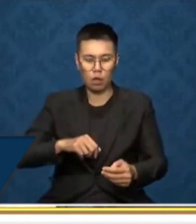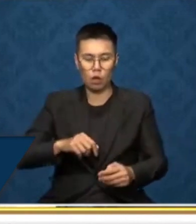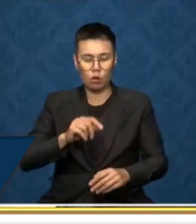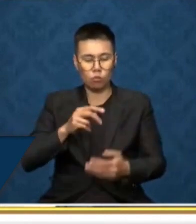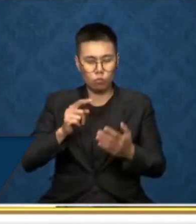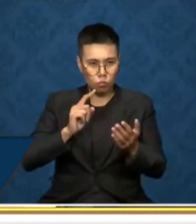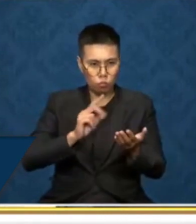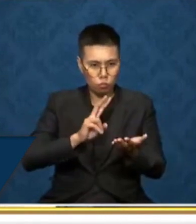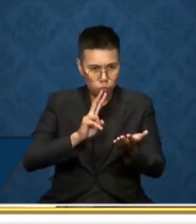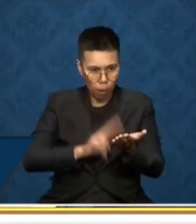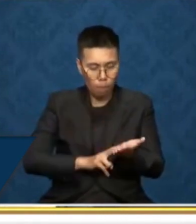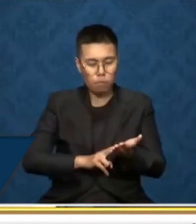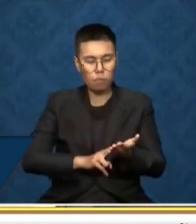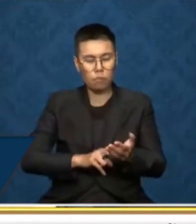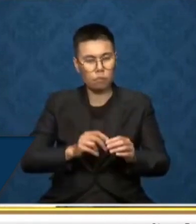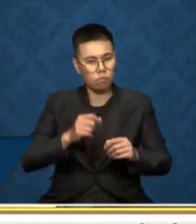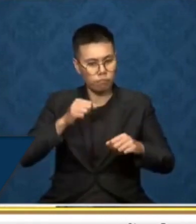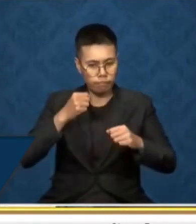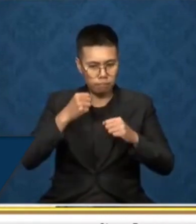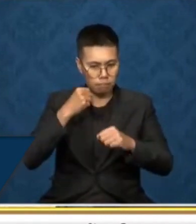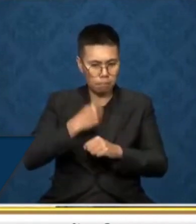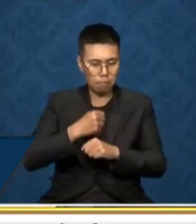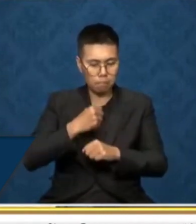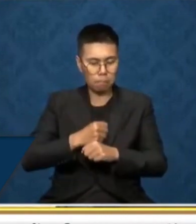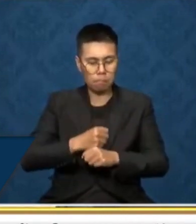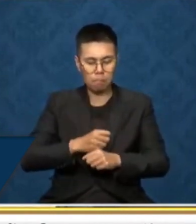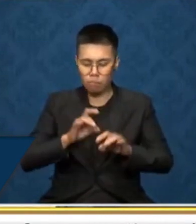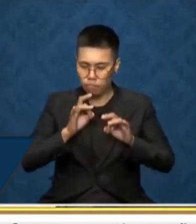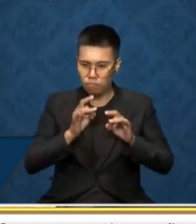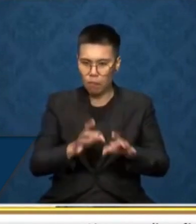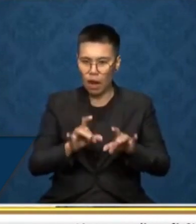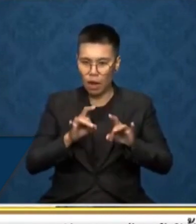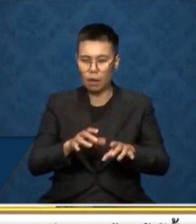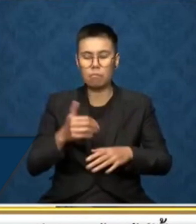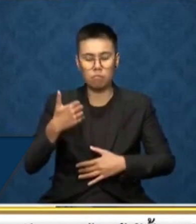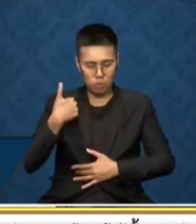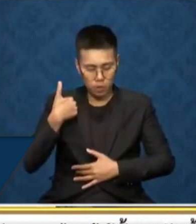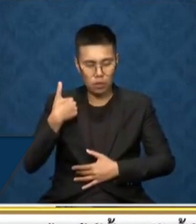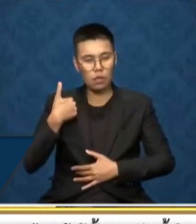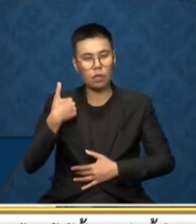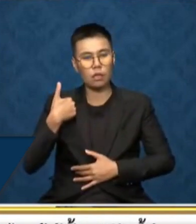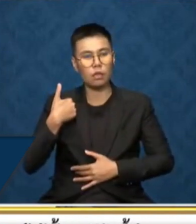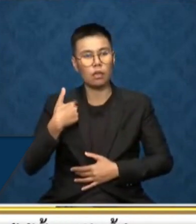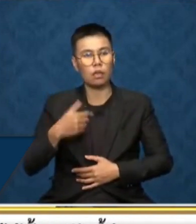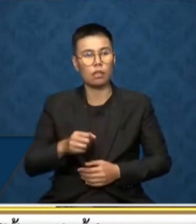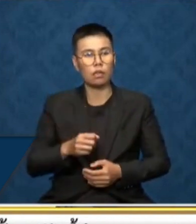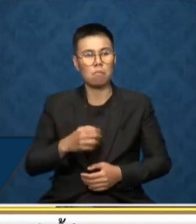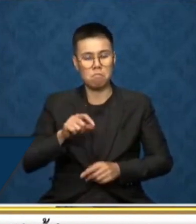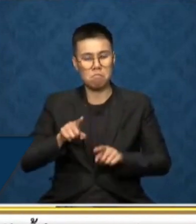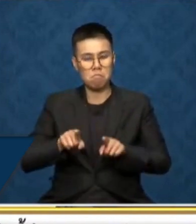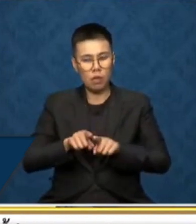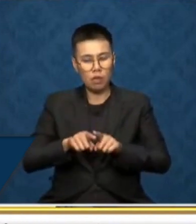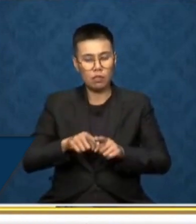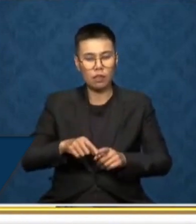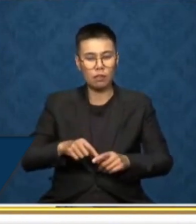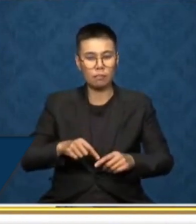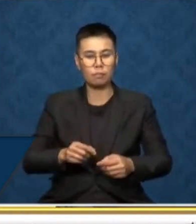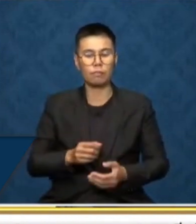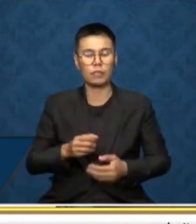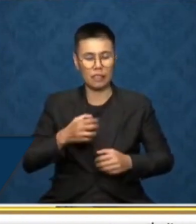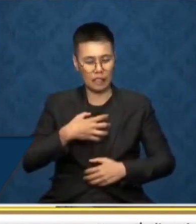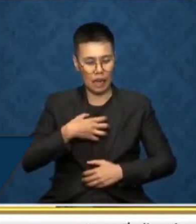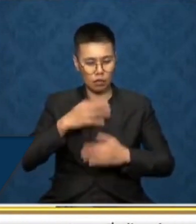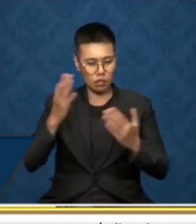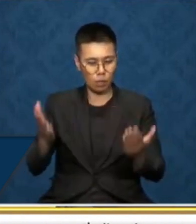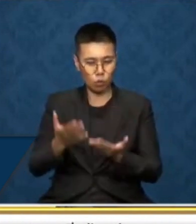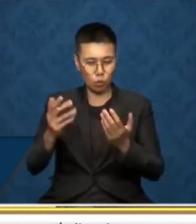งต้องการที่จะต้องบอกกันง่ายๆว่าอาจจะต้องทำให้เป็นการเอาใจสหภาพยุโรปหรือ EUนะครับเลยมีมาตร